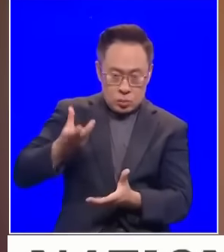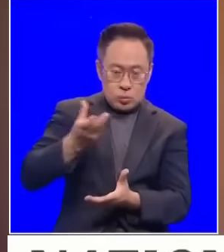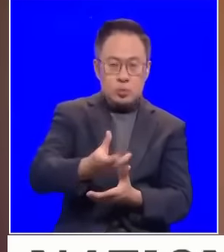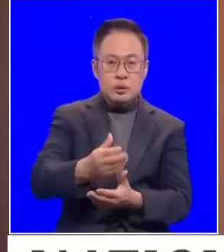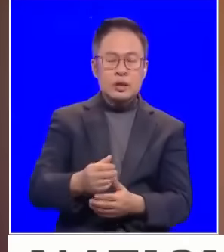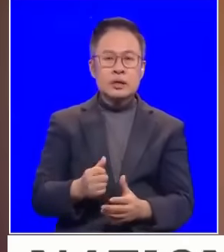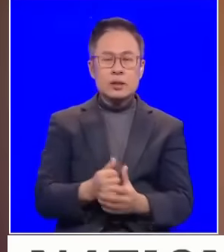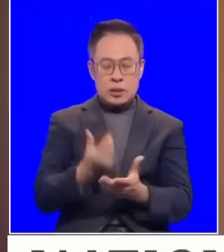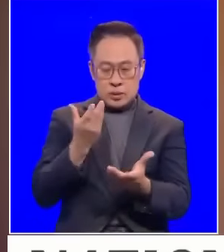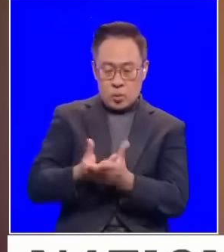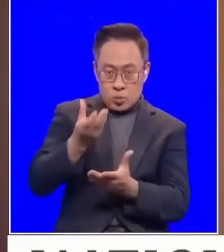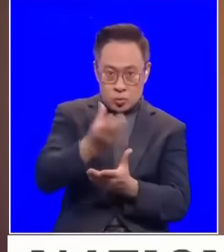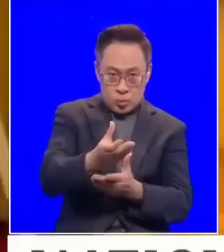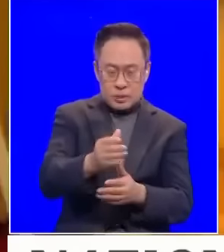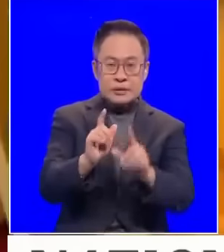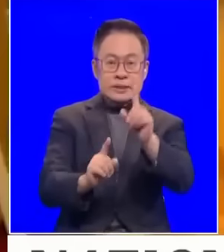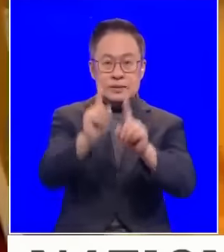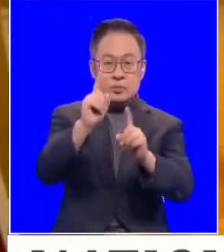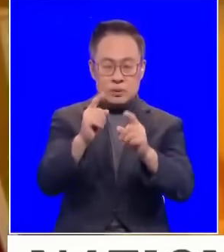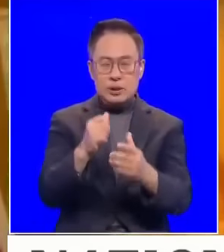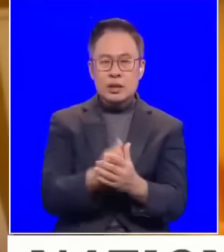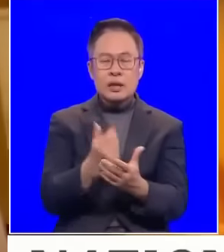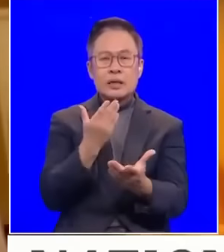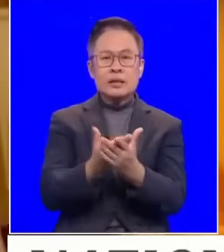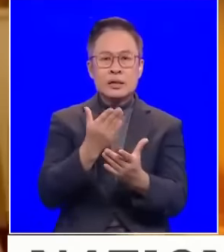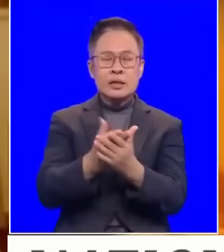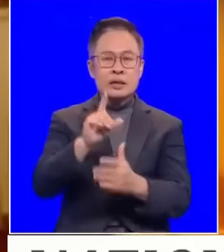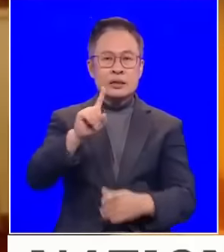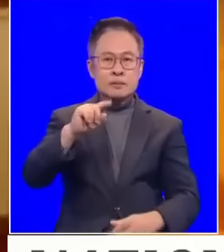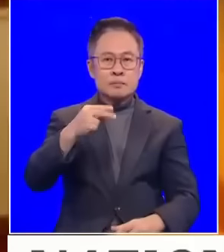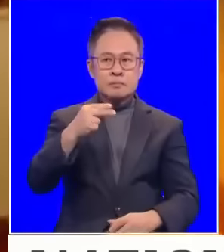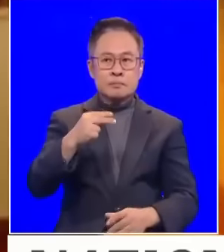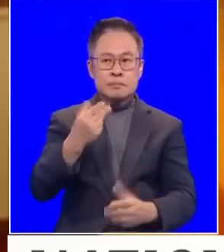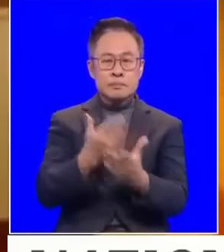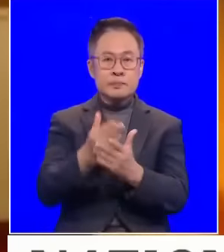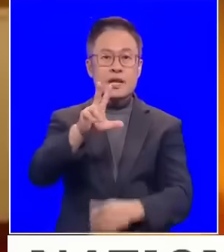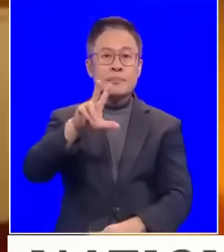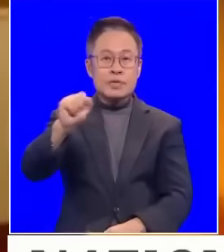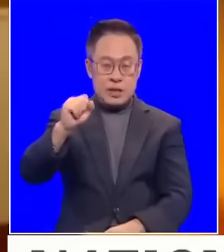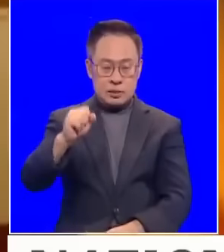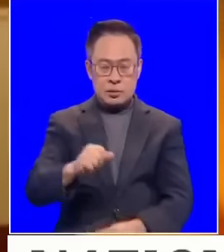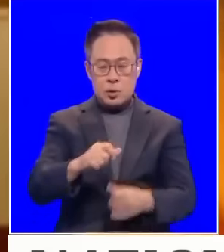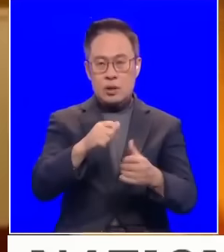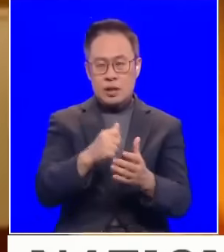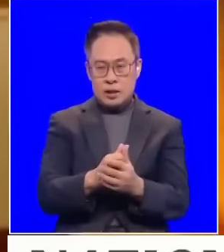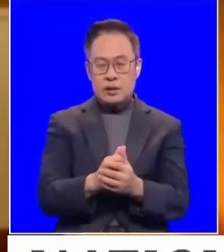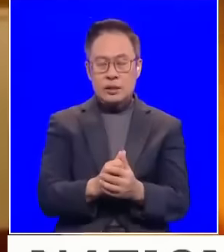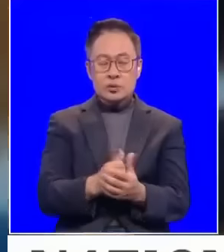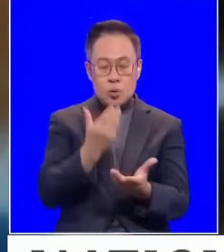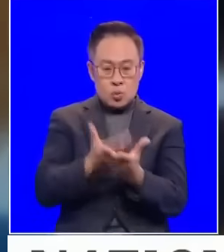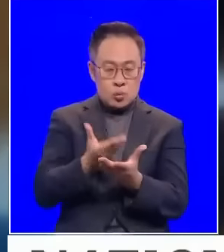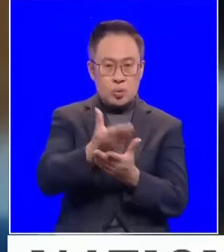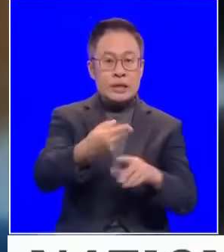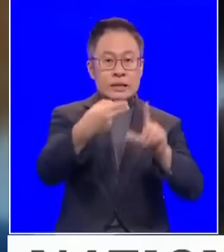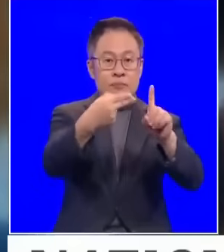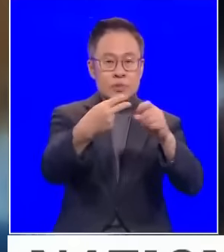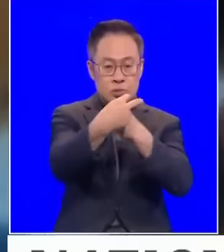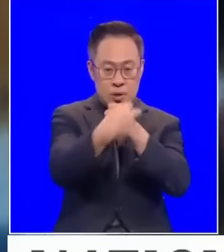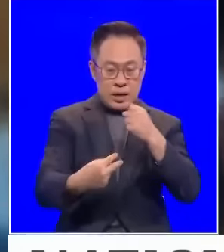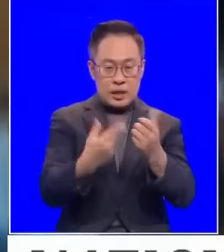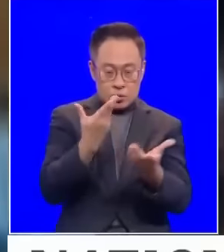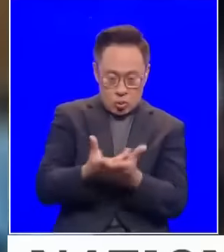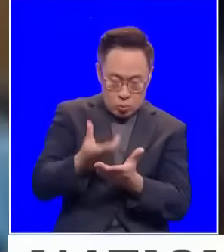ร์ตโดย1พอร์ตจะมีมูลค่าเท่ากับ 10,000 เหรียญดอลลาร์สหรัฐหรือคิดเป็นเงินไทยจำนวน 316,000